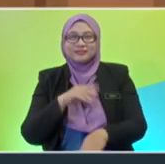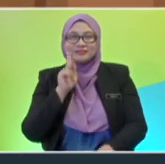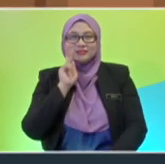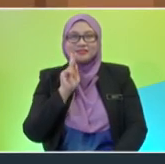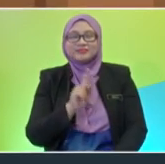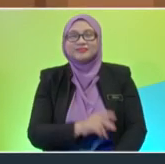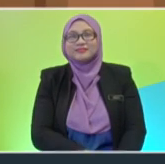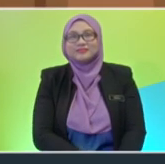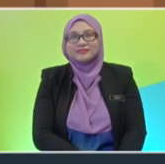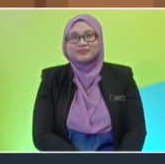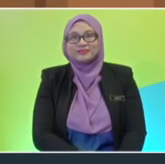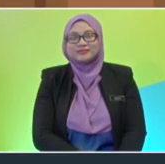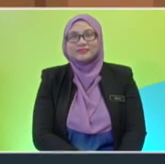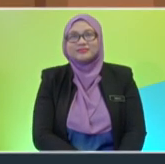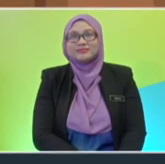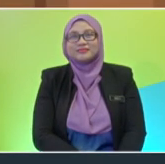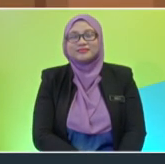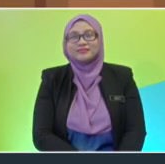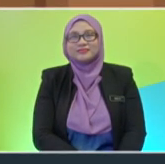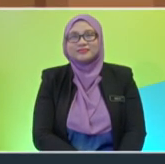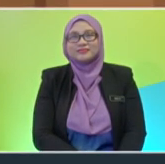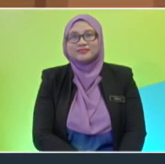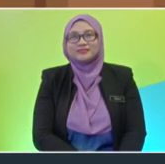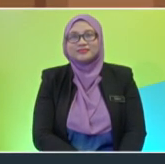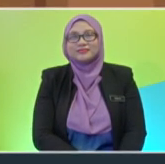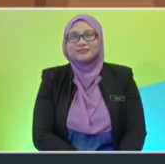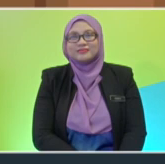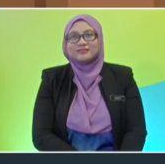soalnya bertumpu yang dapat dijawab dengan baik yang keempat